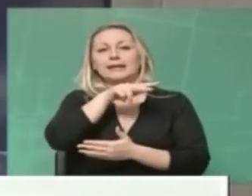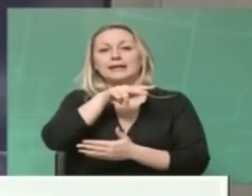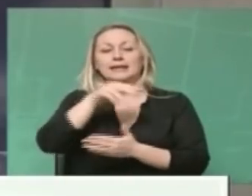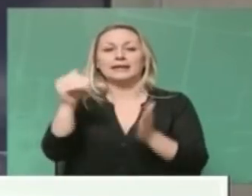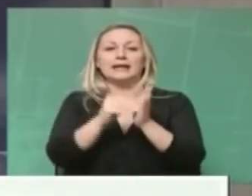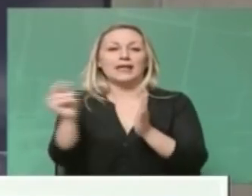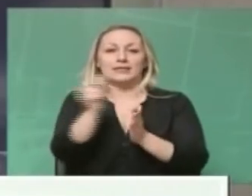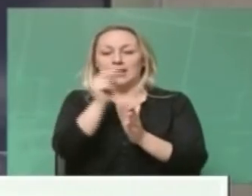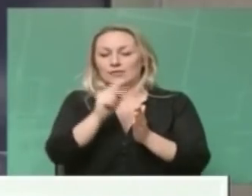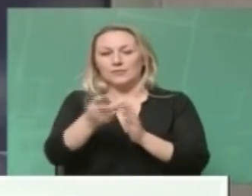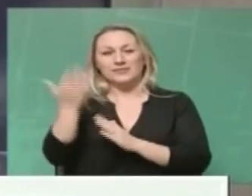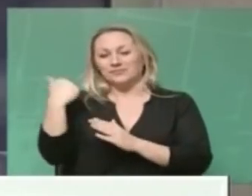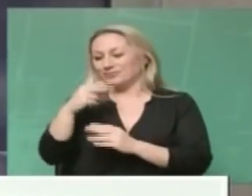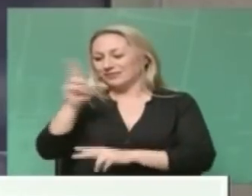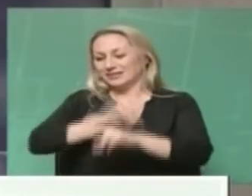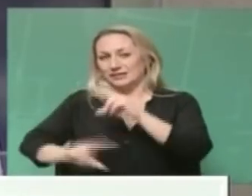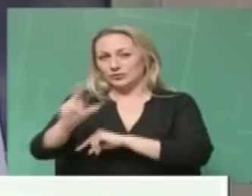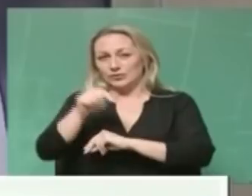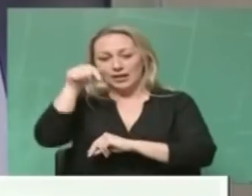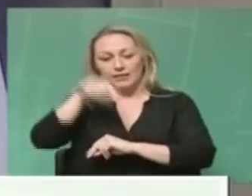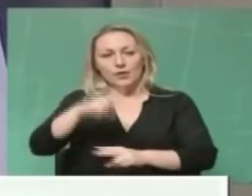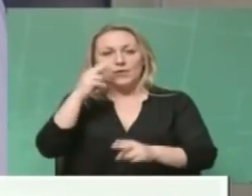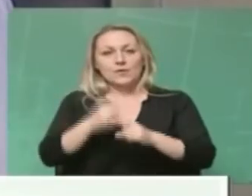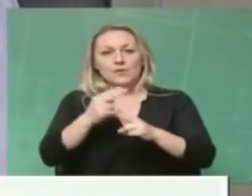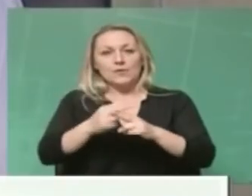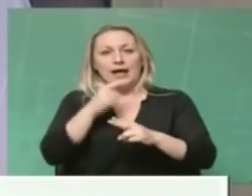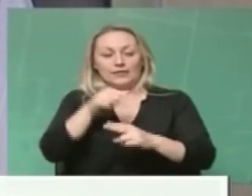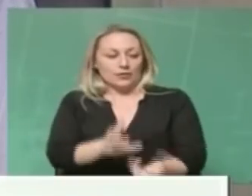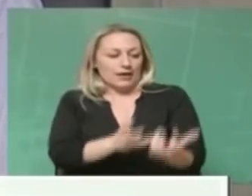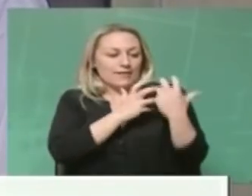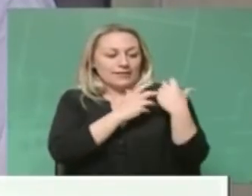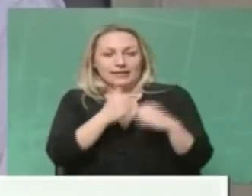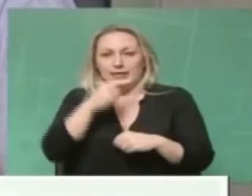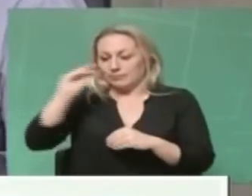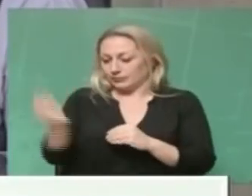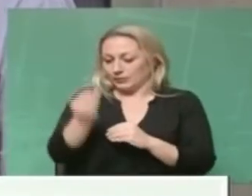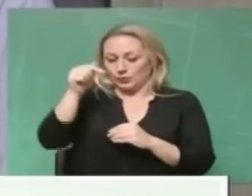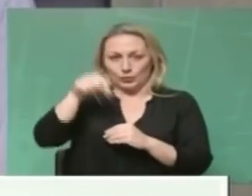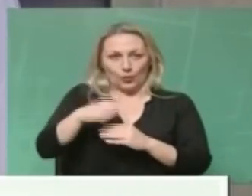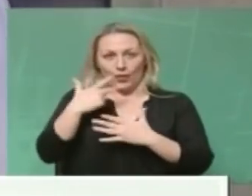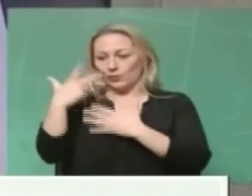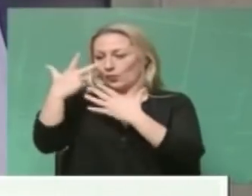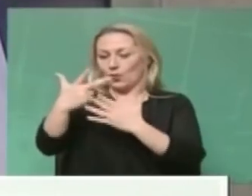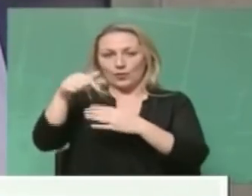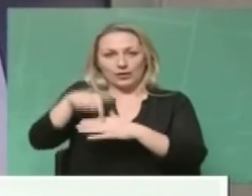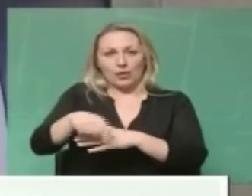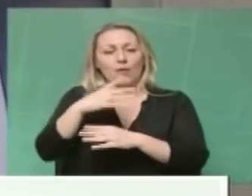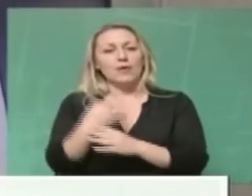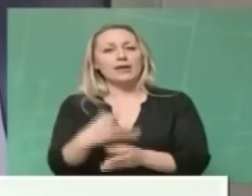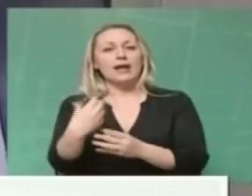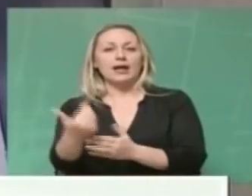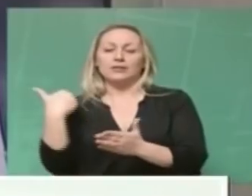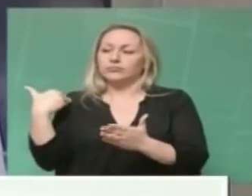είναι ζητήματα πρώτης γραμμής και είναι γεγονός. Δεν είναι μονάχα ευθύνες εδώ των τελευταίων 8 ετών. Έχουν συσσωρευτεί αβελτηρίες,